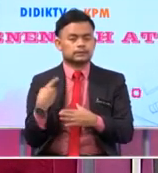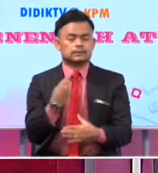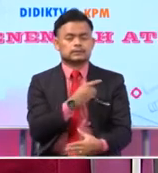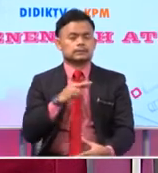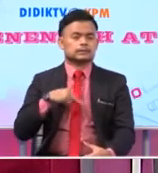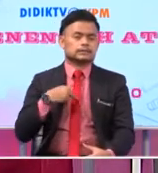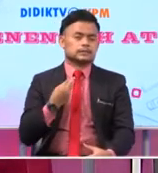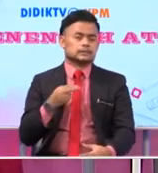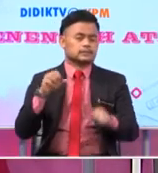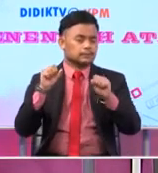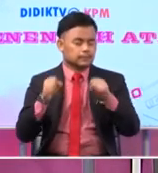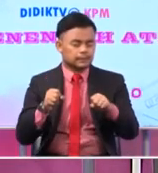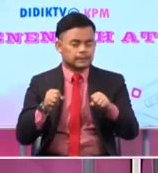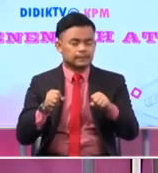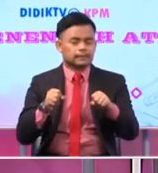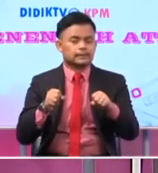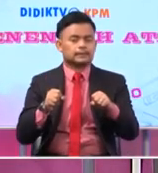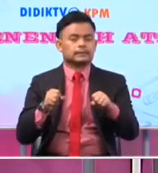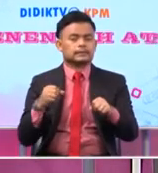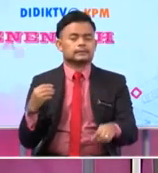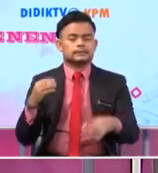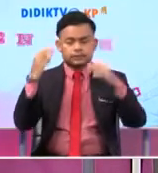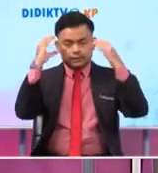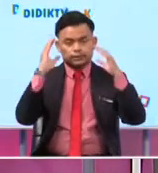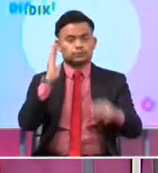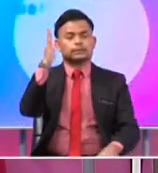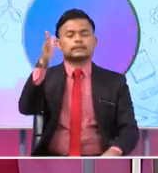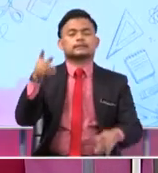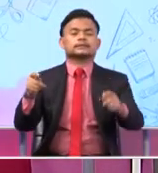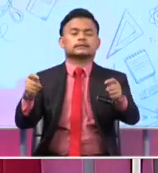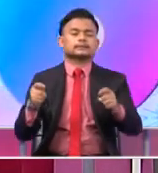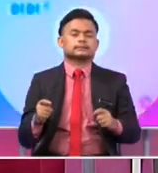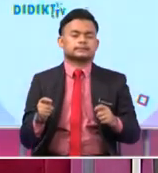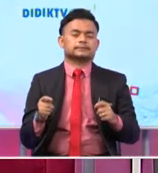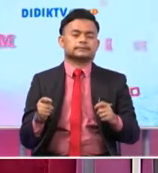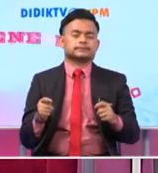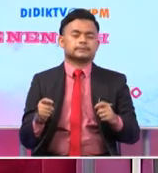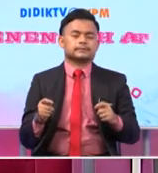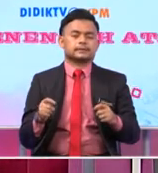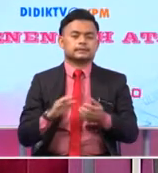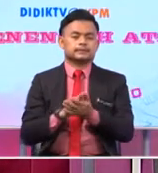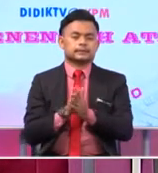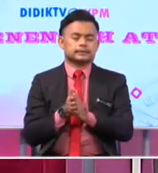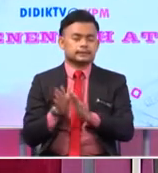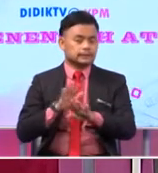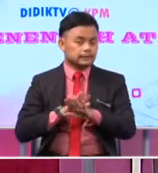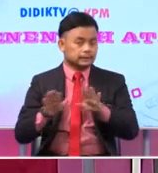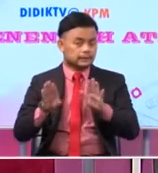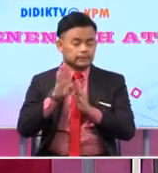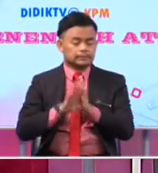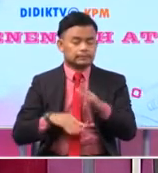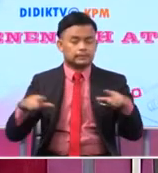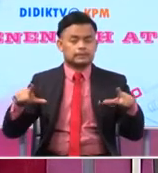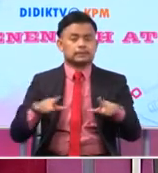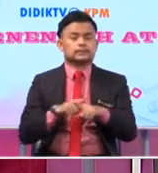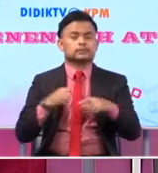kejauhan qtela Oke Supaya yang tadi kepentingan ini adalah supaya tidak berlaku perselisihan paham antara dua pihak